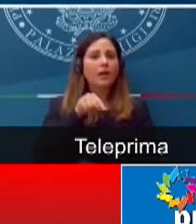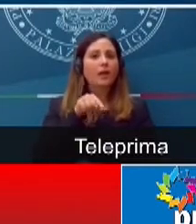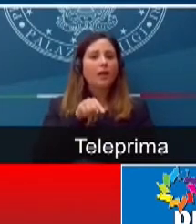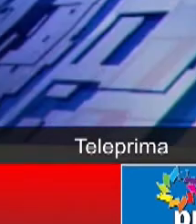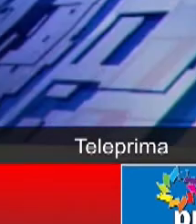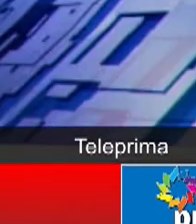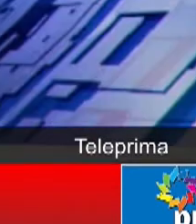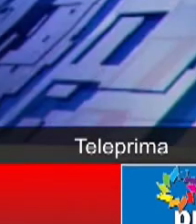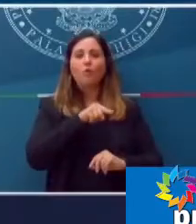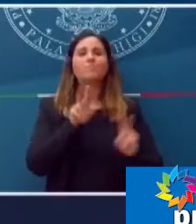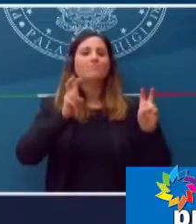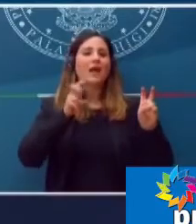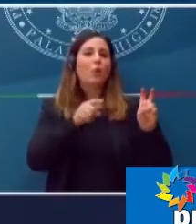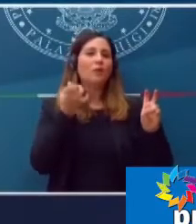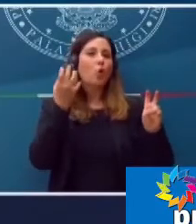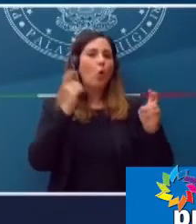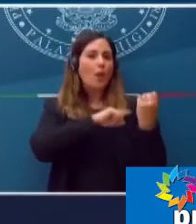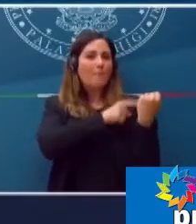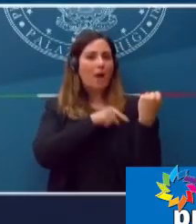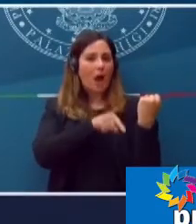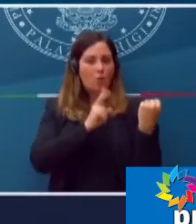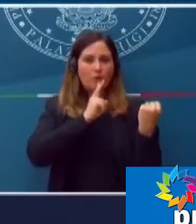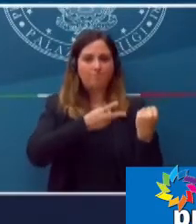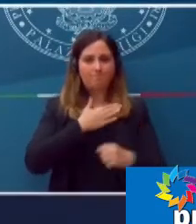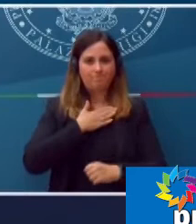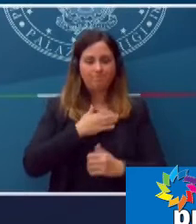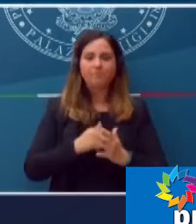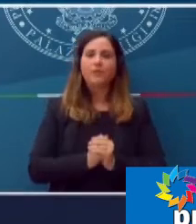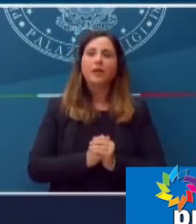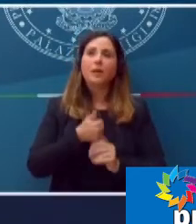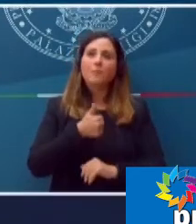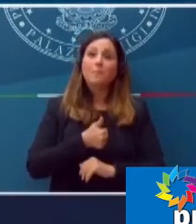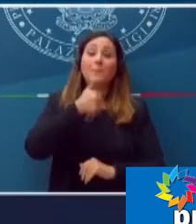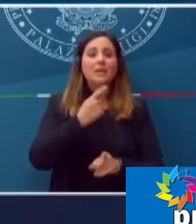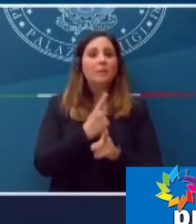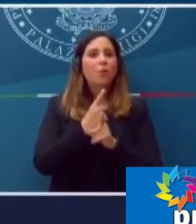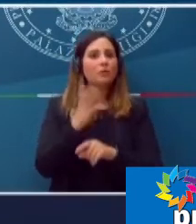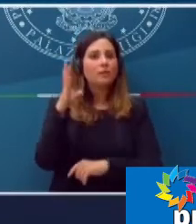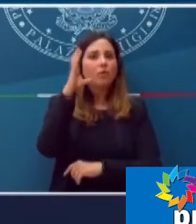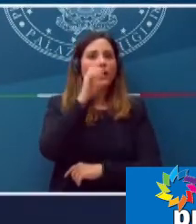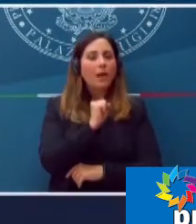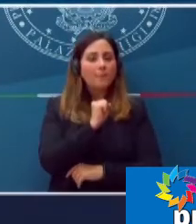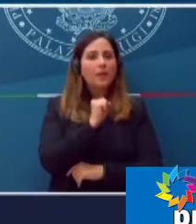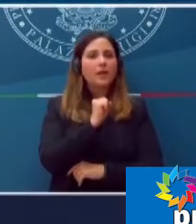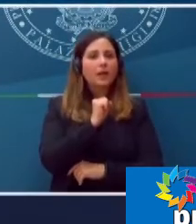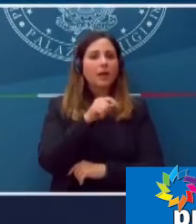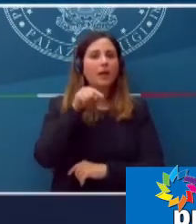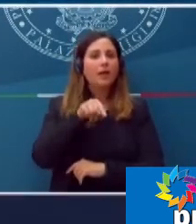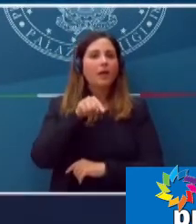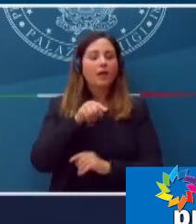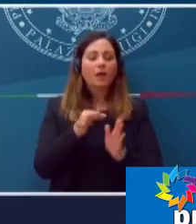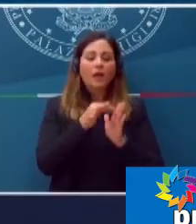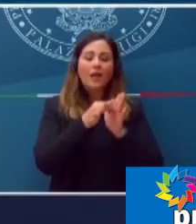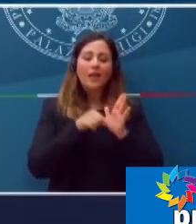dose. Sentiamolo La prima cosa da capire è che è seguire le linee guida